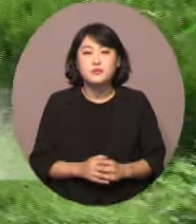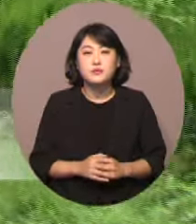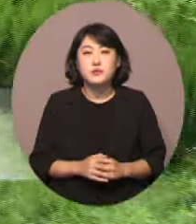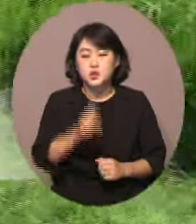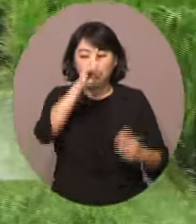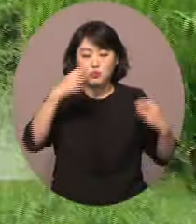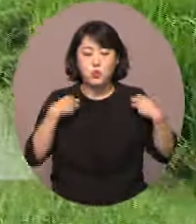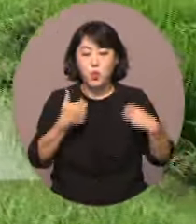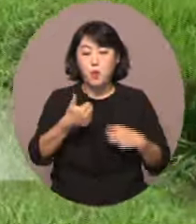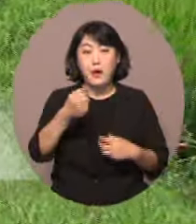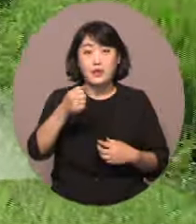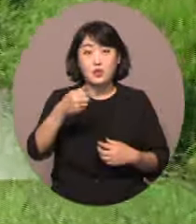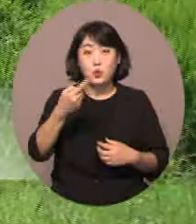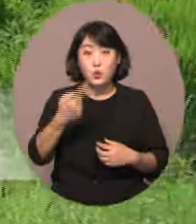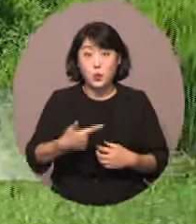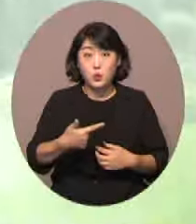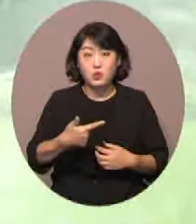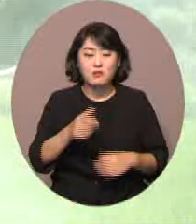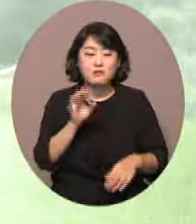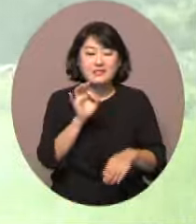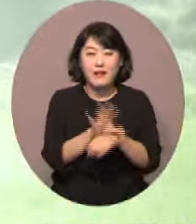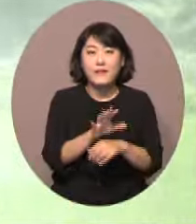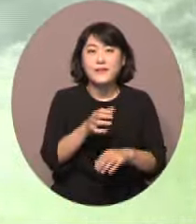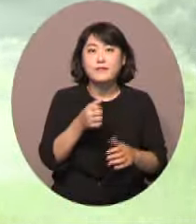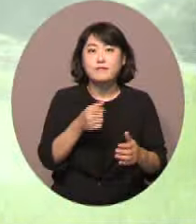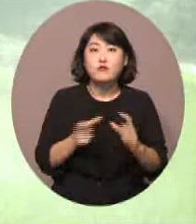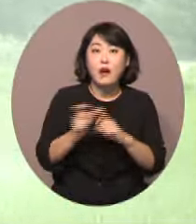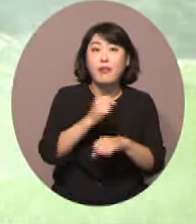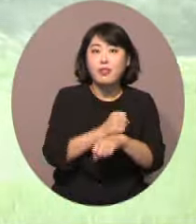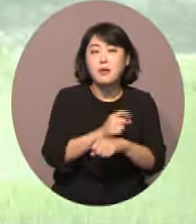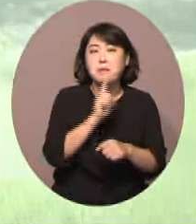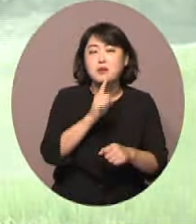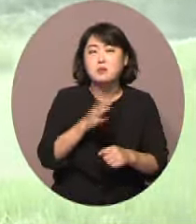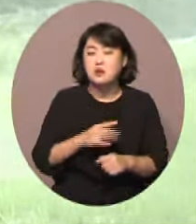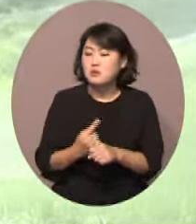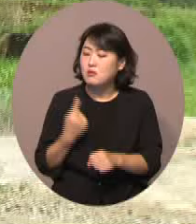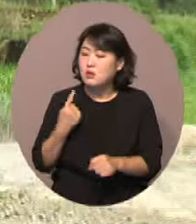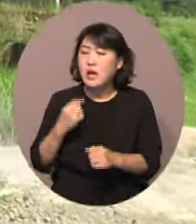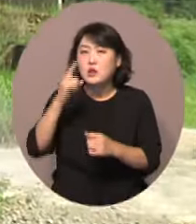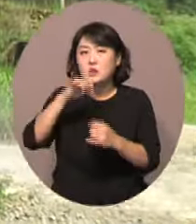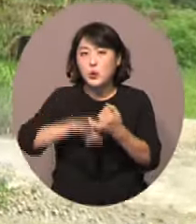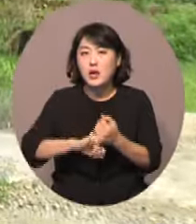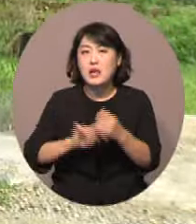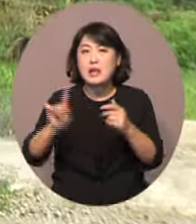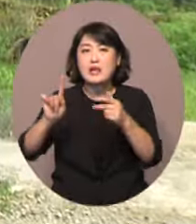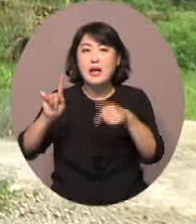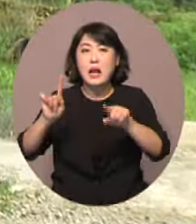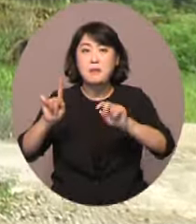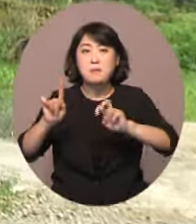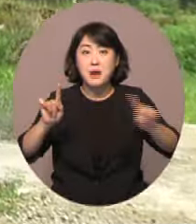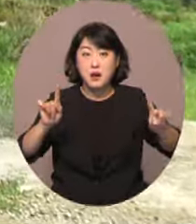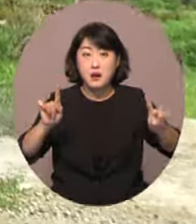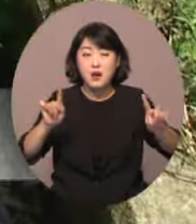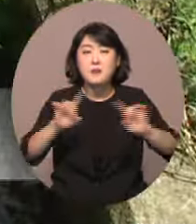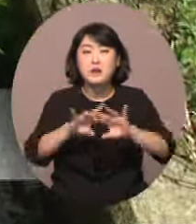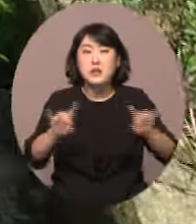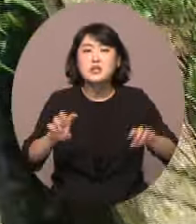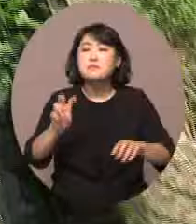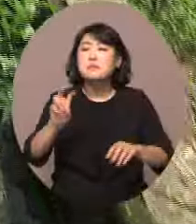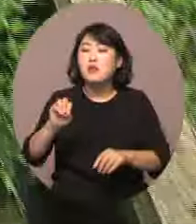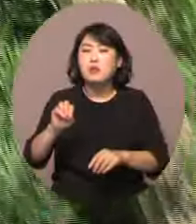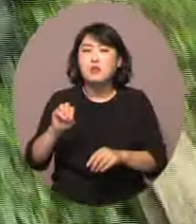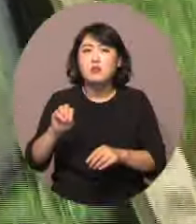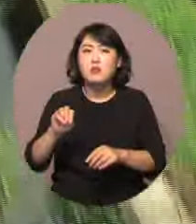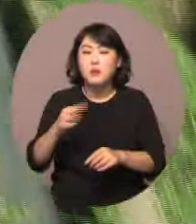톤 추가 매입을 결정했지만 농민들은 지난해 정부가 약속했던 가마당 20만 원을 보장하라며 대책